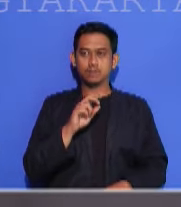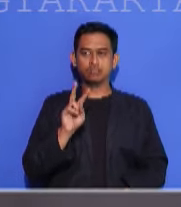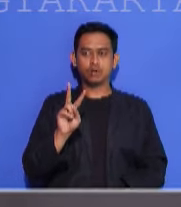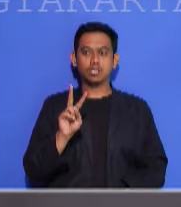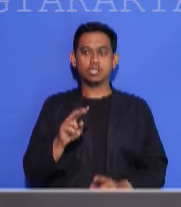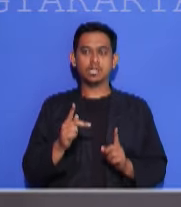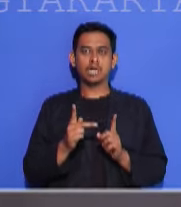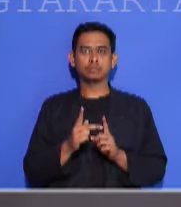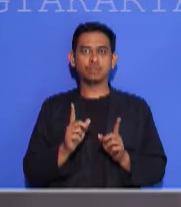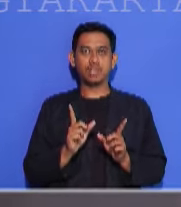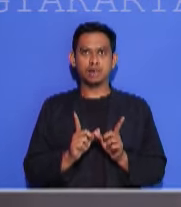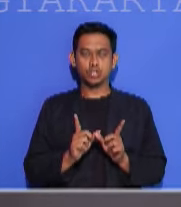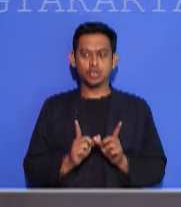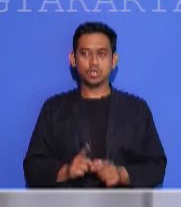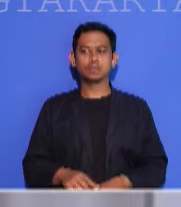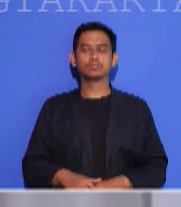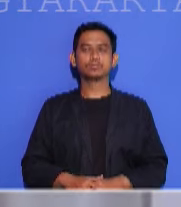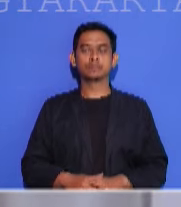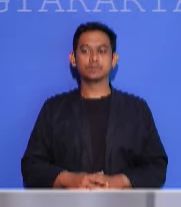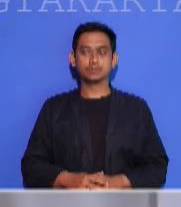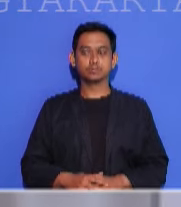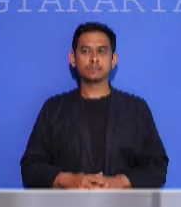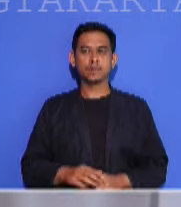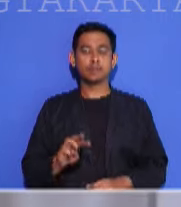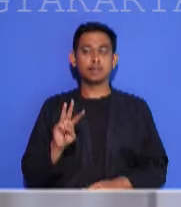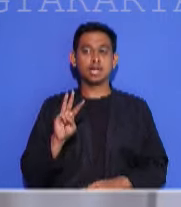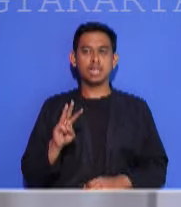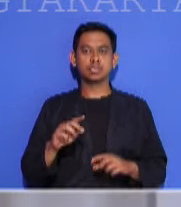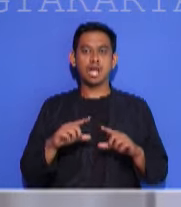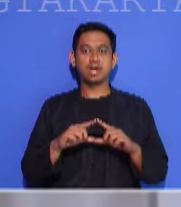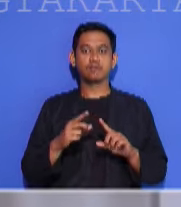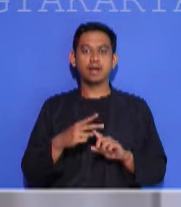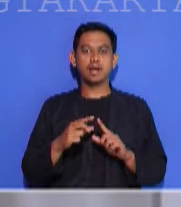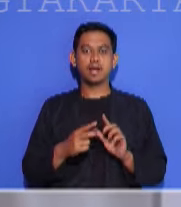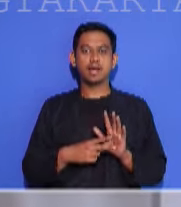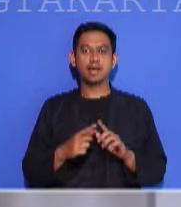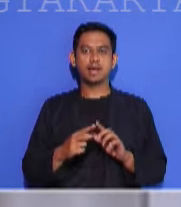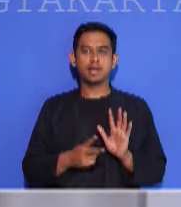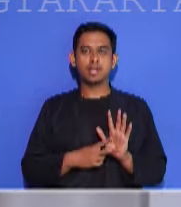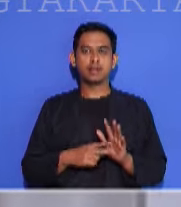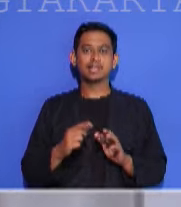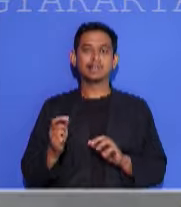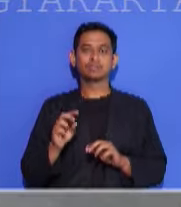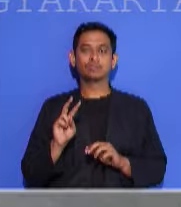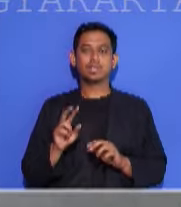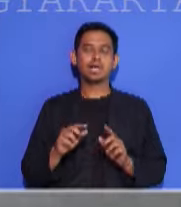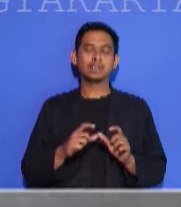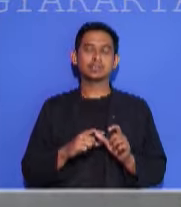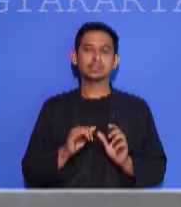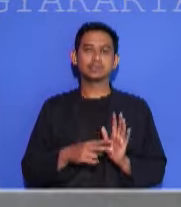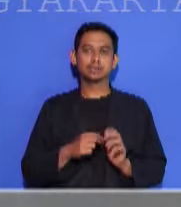Hasto Wardoyo berpasangan dengan Wawan Herbawan, dan nomor urut 3 Afnan Hadikusumo berpasangan dengan Singgih Raharjo.